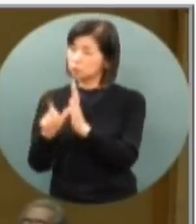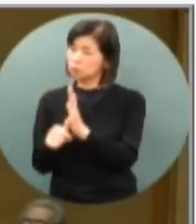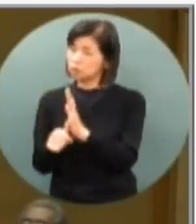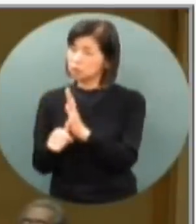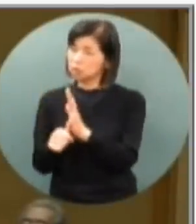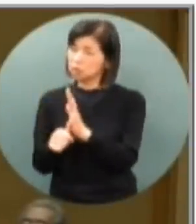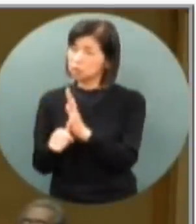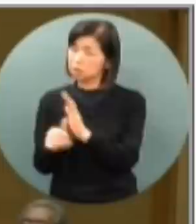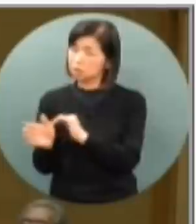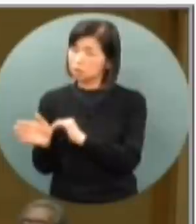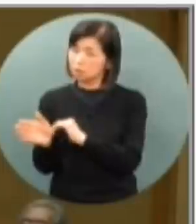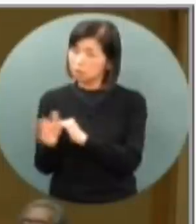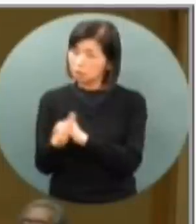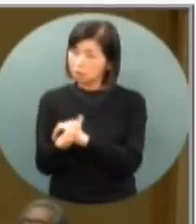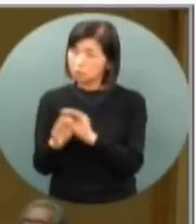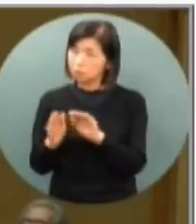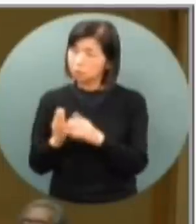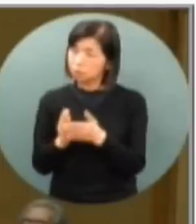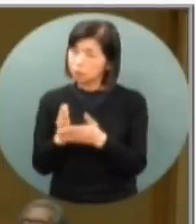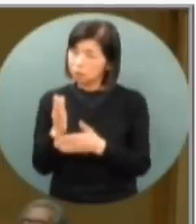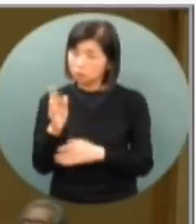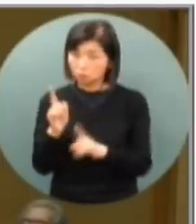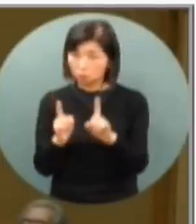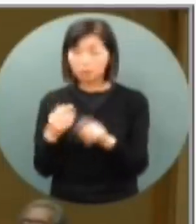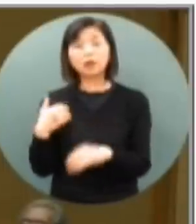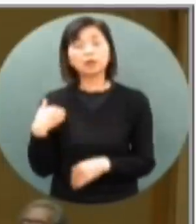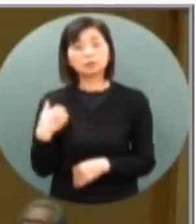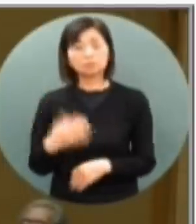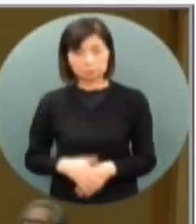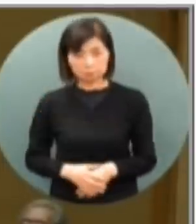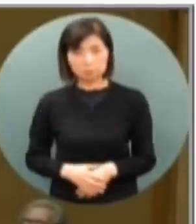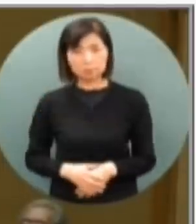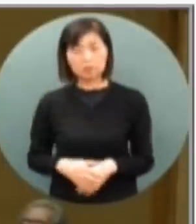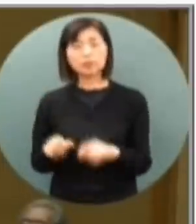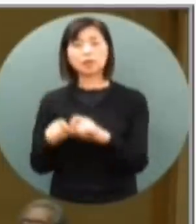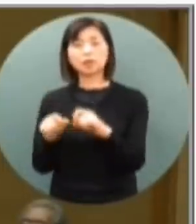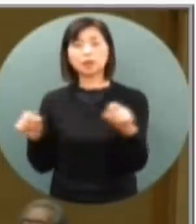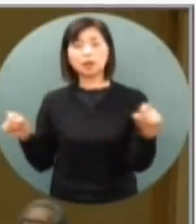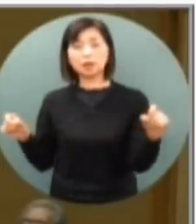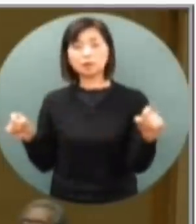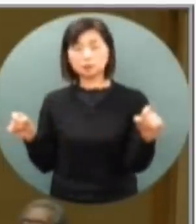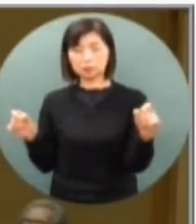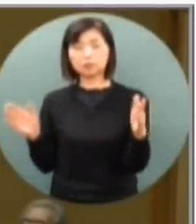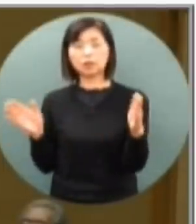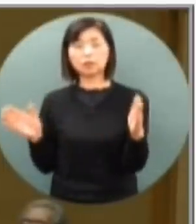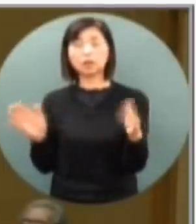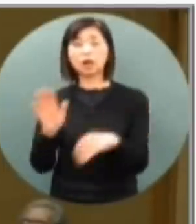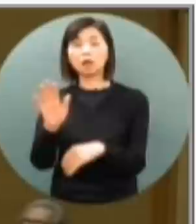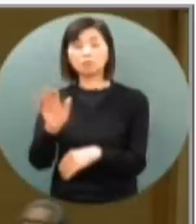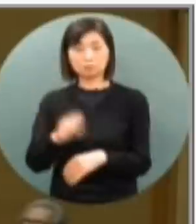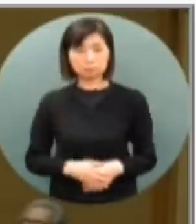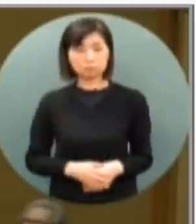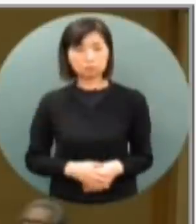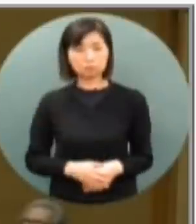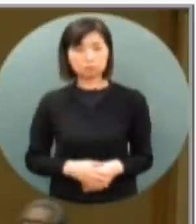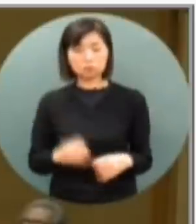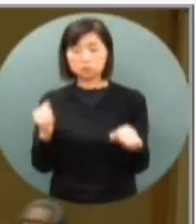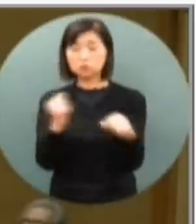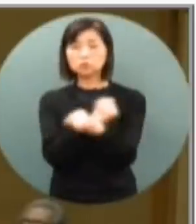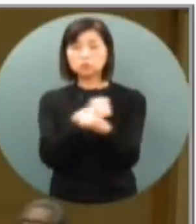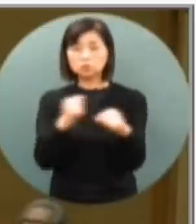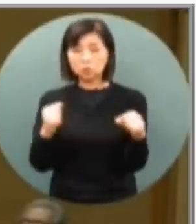定かではありませんが、ちょっと歴史がありますよね。で、どういう事業を重ねてき